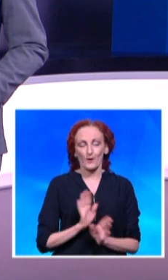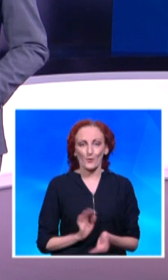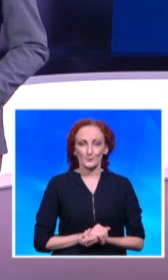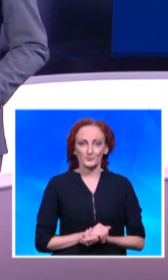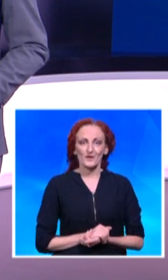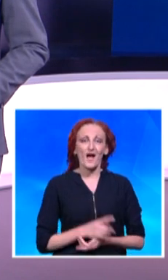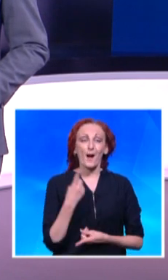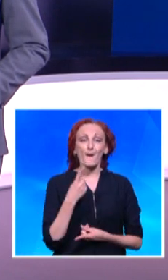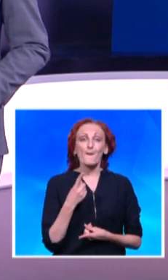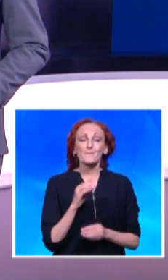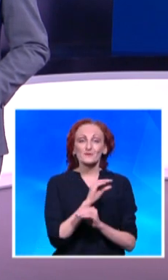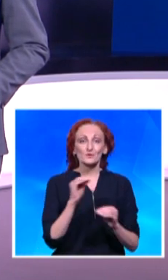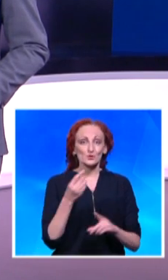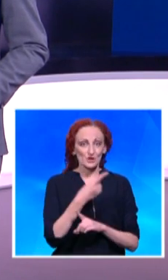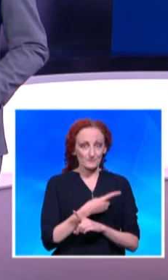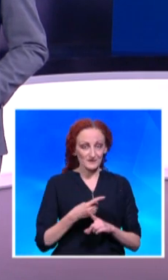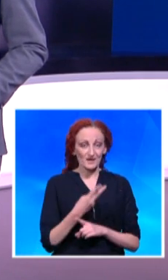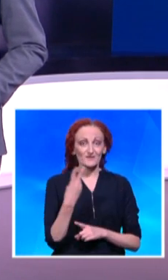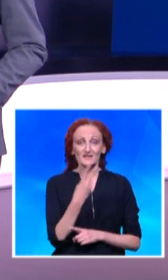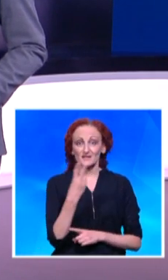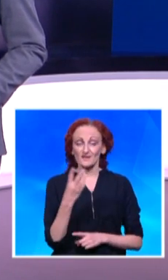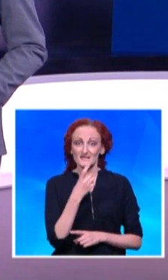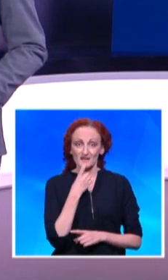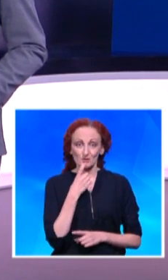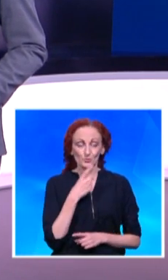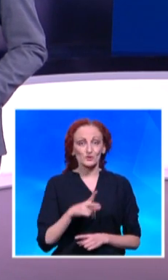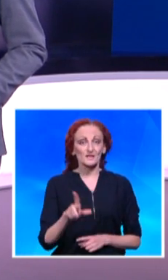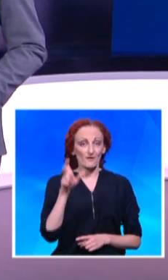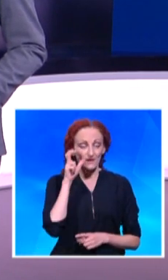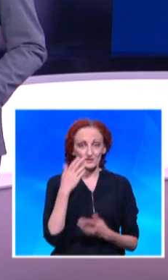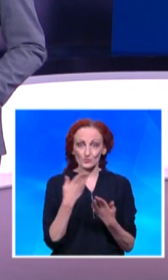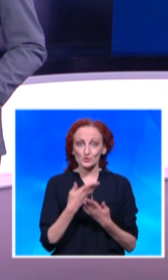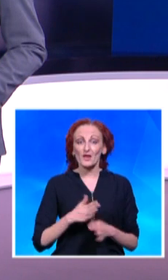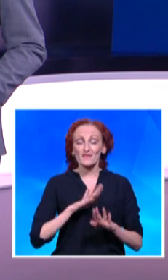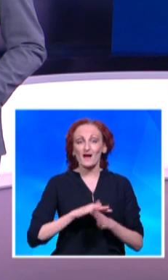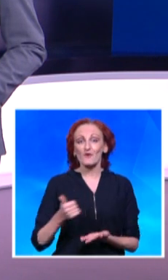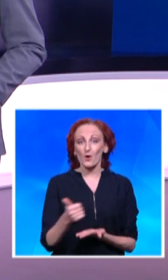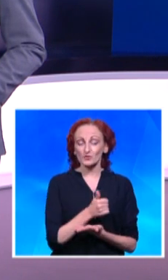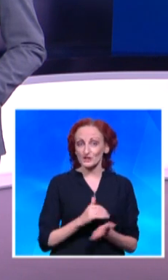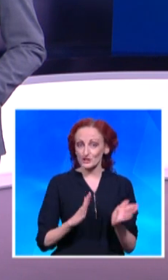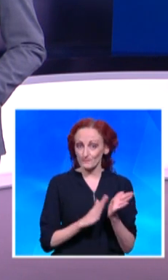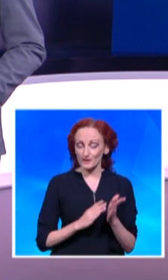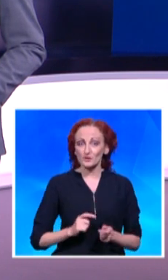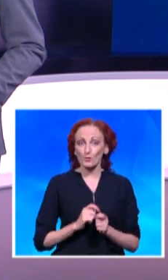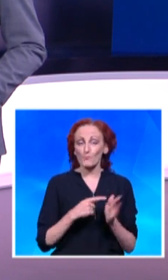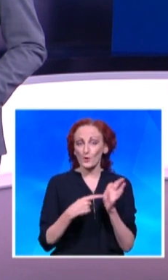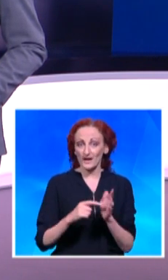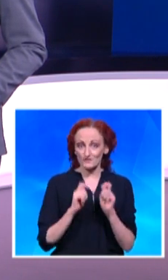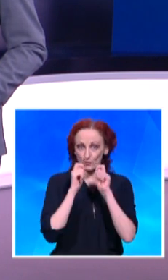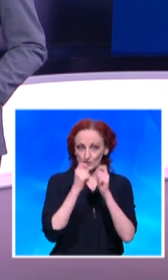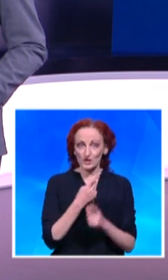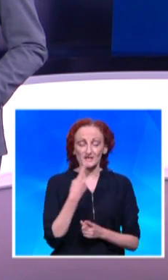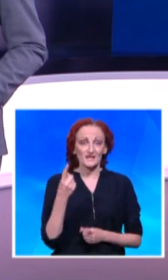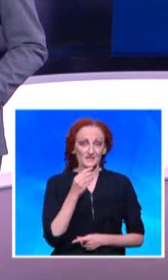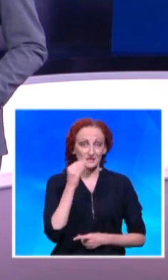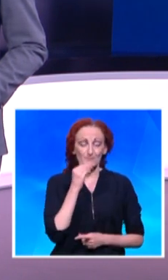В първи учебен ден на 2023 година Варненско училище даде отличен пример, като показа уважение към единствения българин в NBA в момента